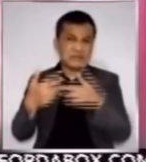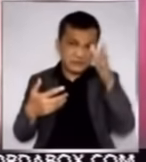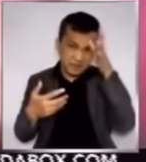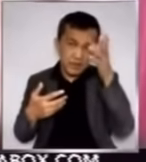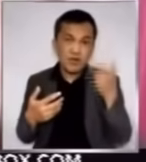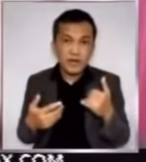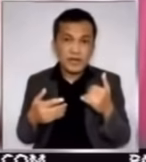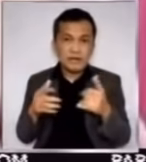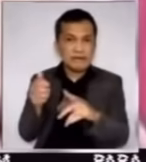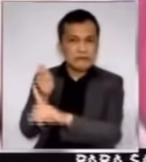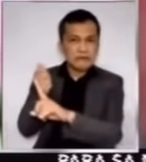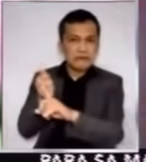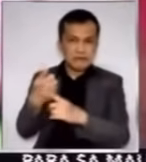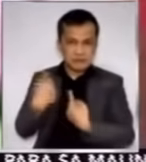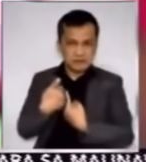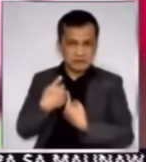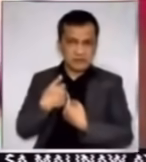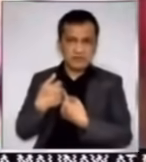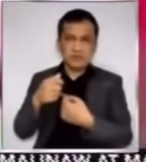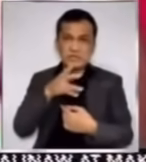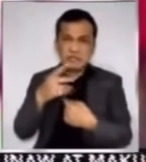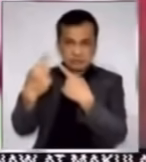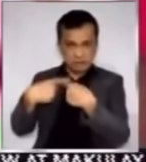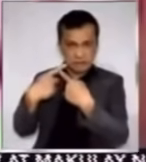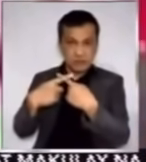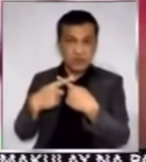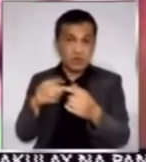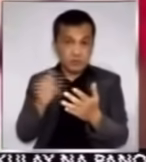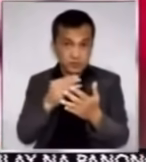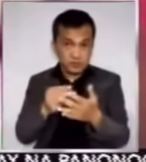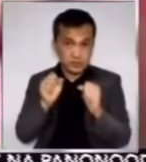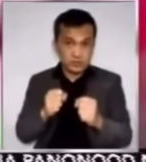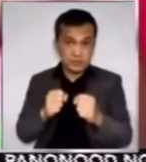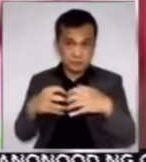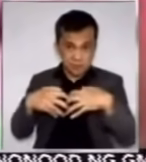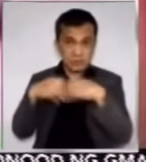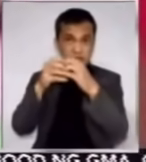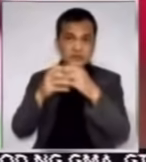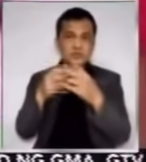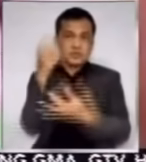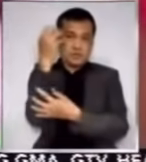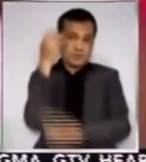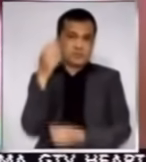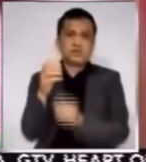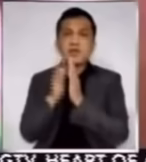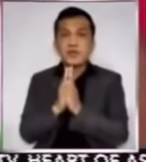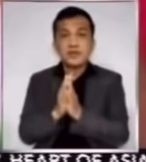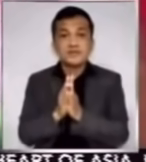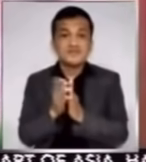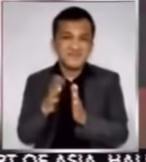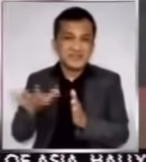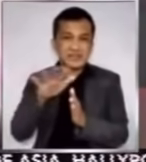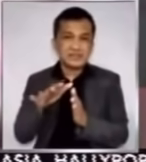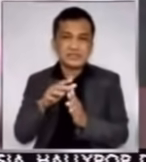ang inaasahan ng kanilang nanay. Kung musika raw ang makapag-aahon sa kanila sa hirap, panalangin daw nilang hindi sila